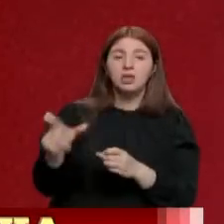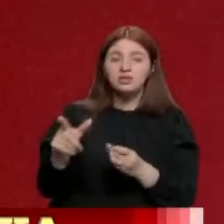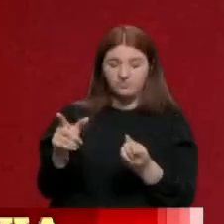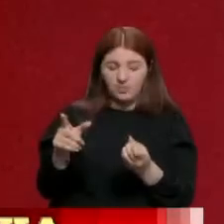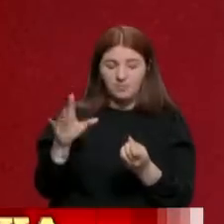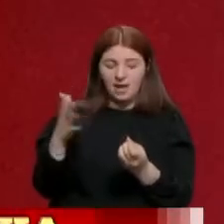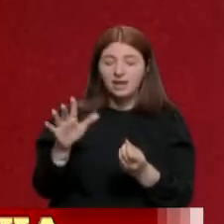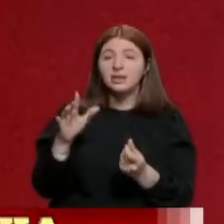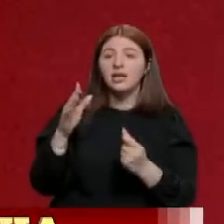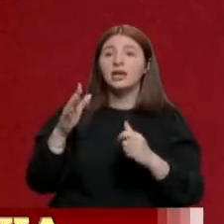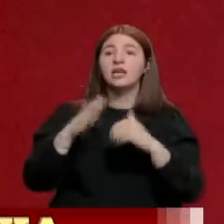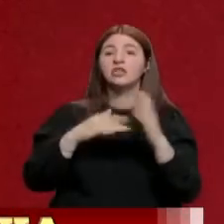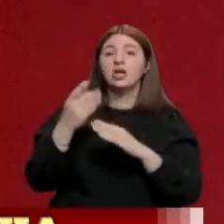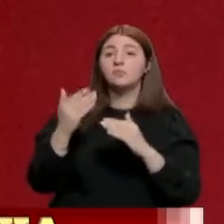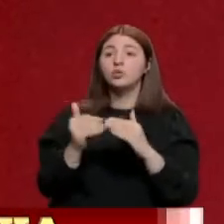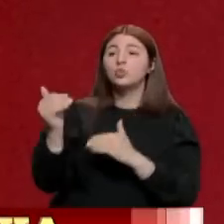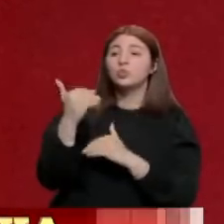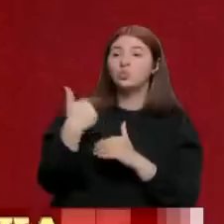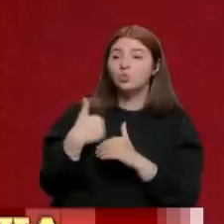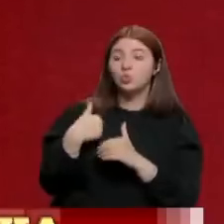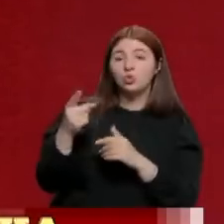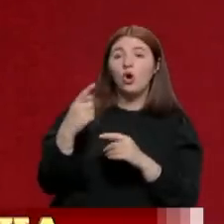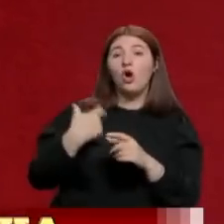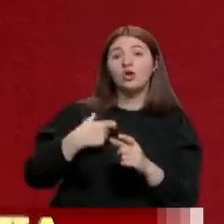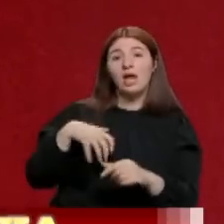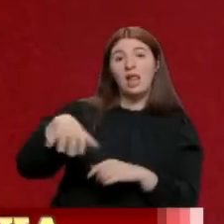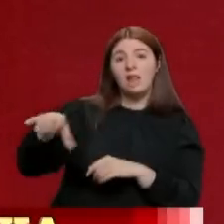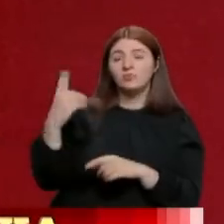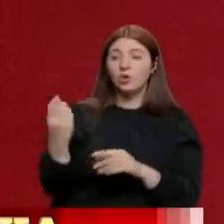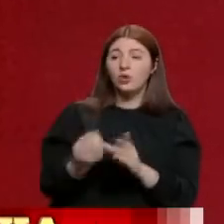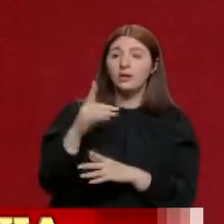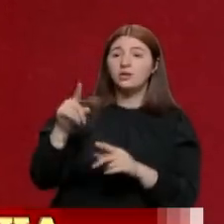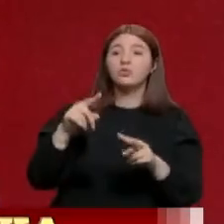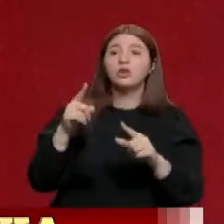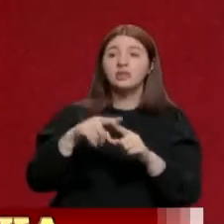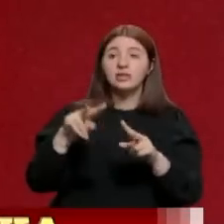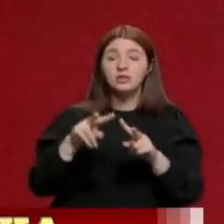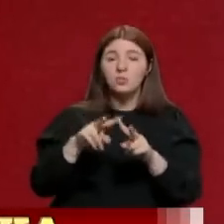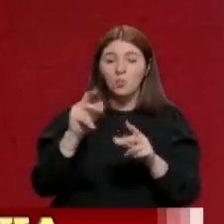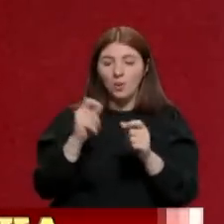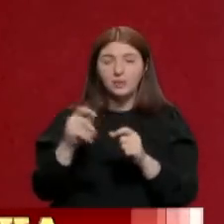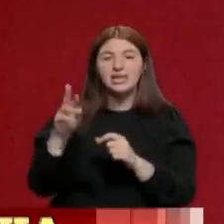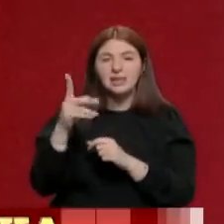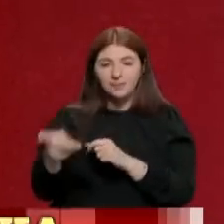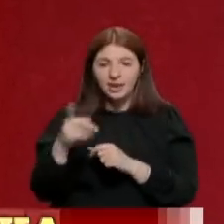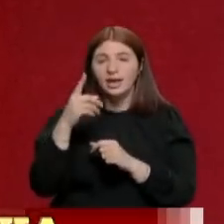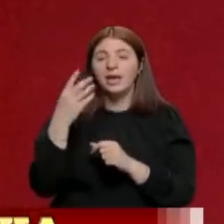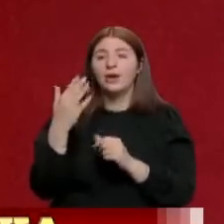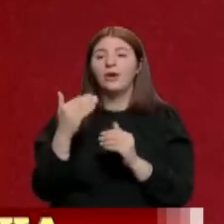Ve belki de inşaat bir üst kurulu, özerk bir üst kurulu oluşturmamız lazım. Buraya TUMOP, Mimar Mühendisler Odası gibi